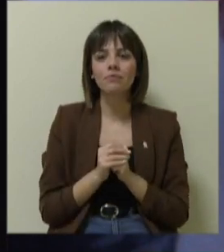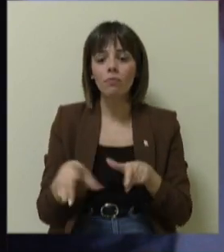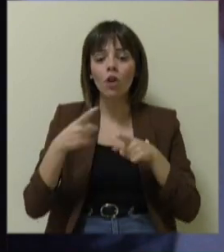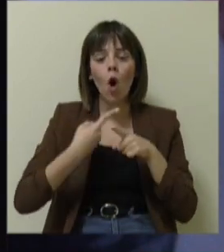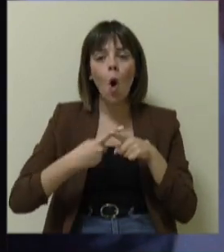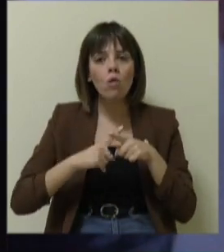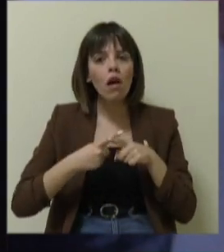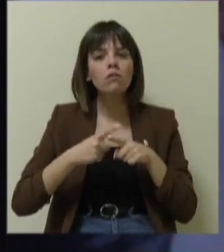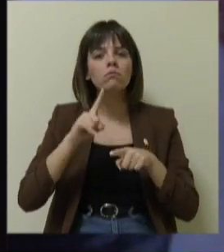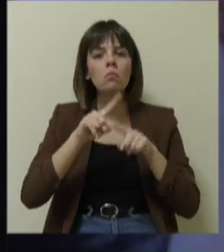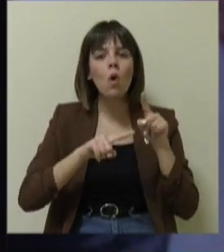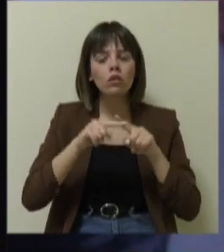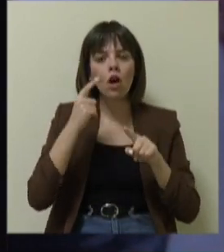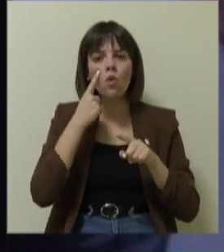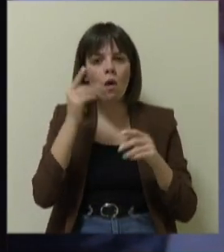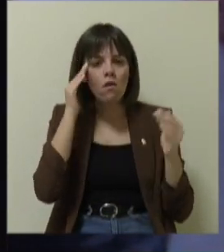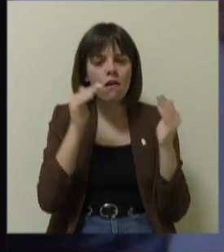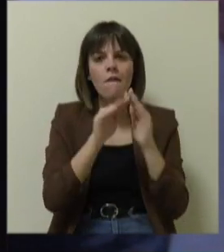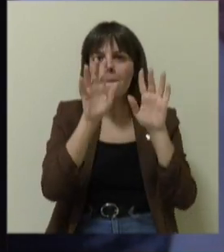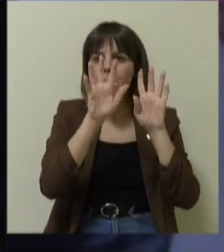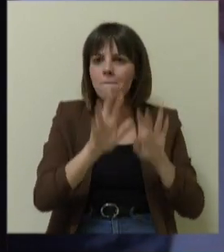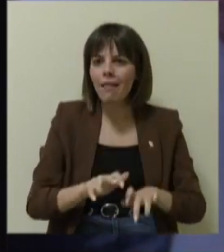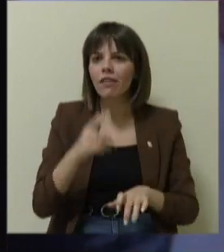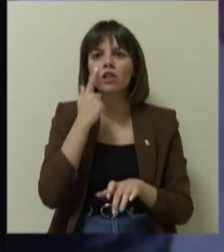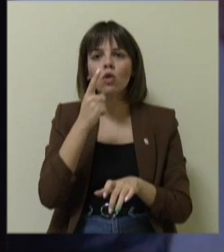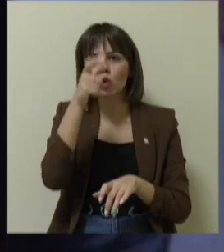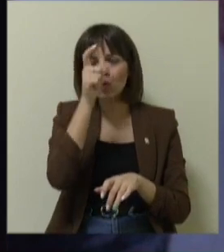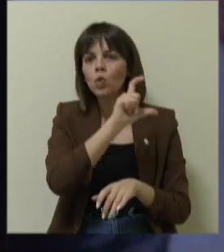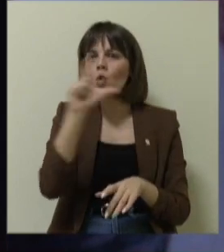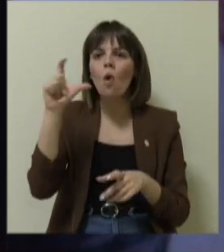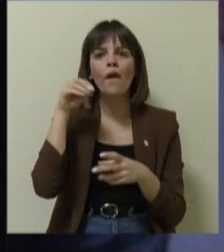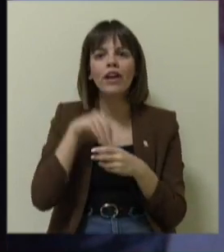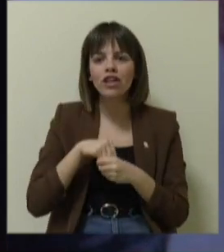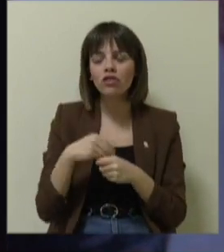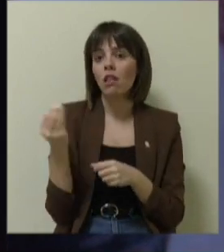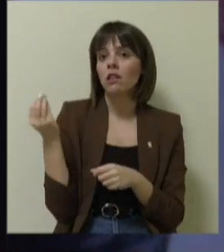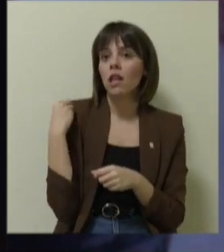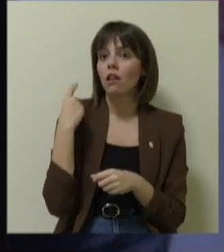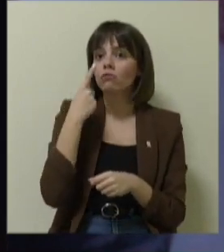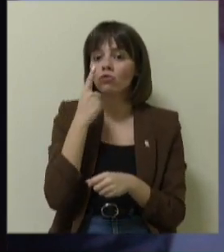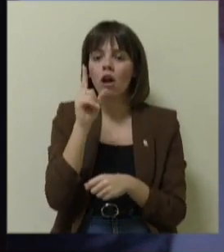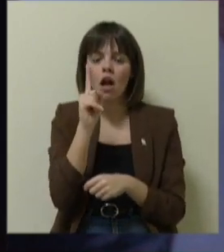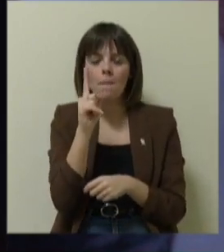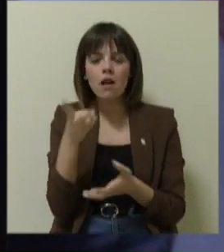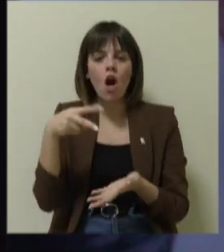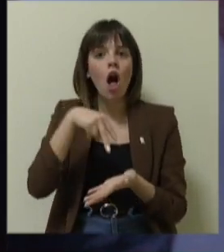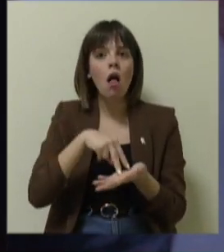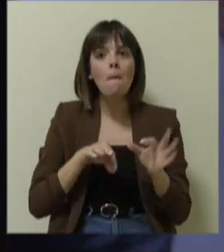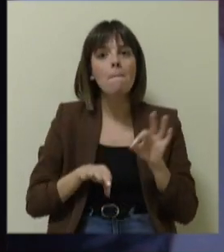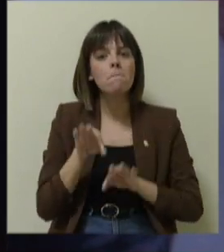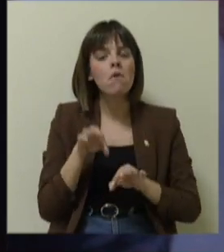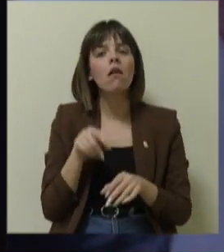Ortak politikalar mutabakat metnimizde Türkiye için yeni nesil bir kalkınma